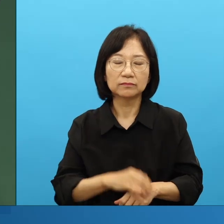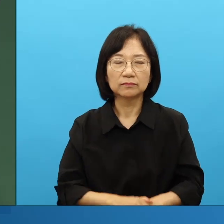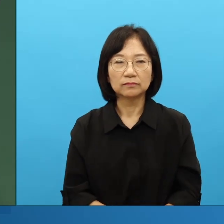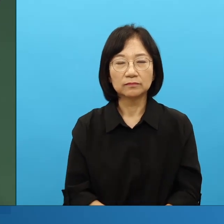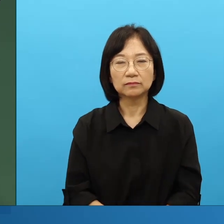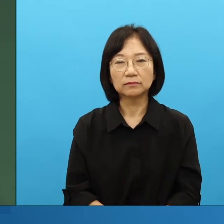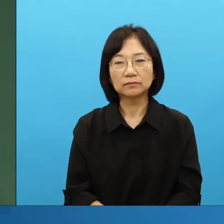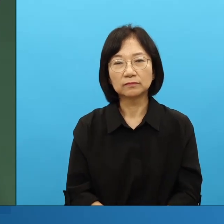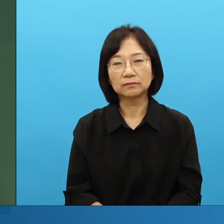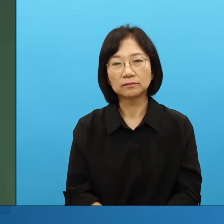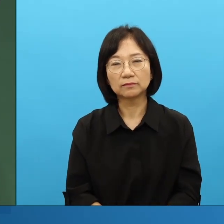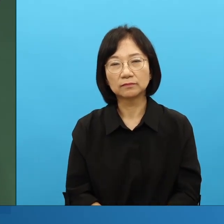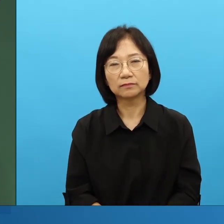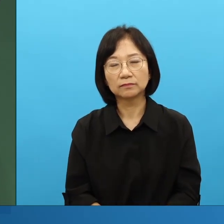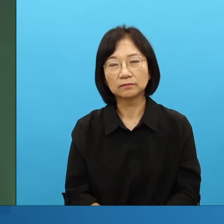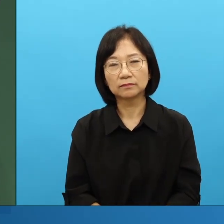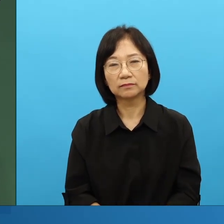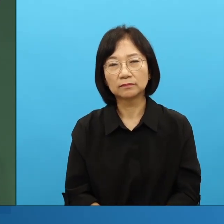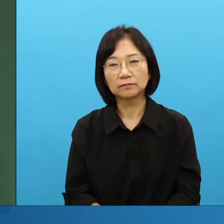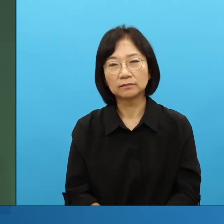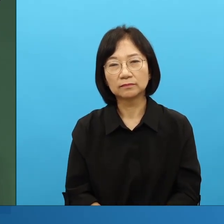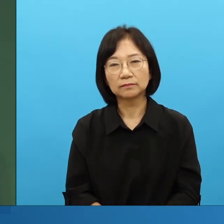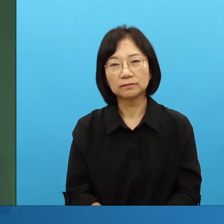烧焚烧我的身体也都可以。 做了这样告白。